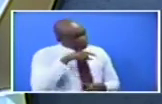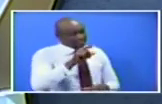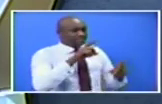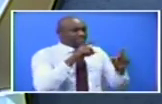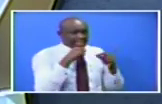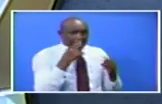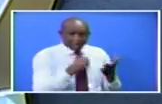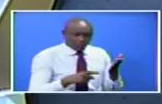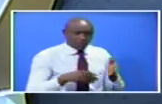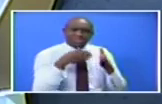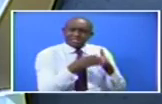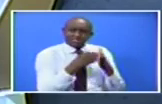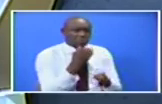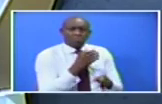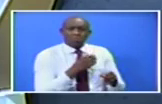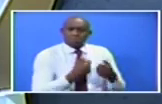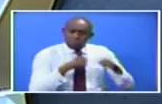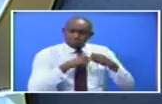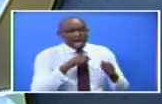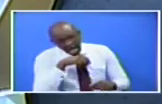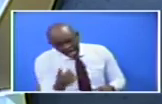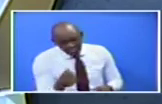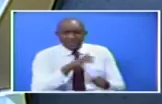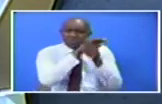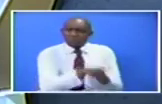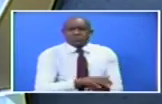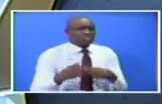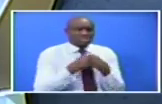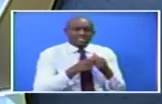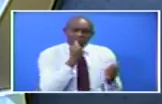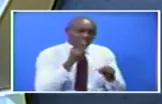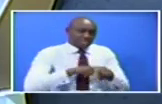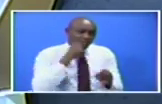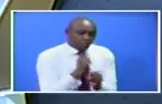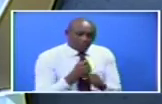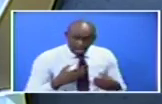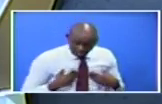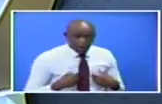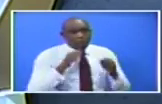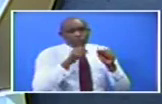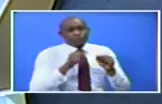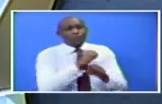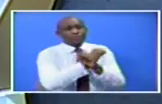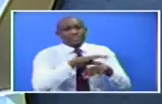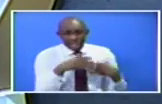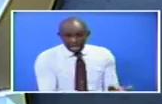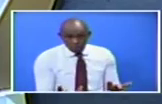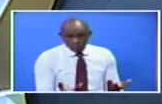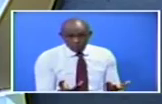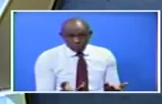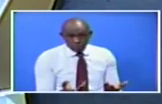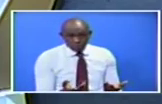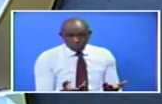sana dhulma za ngono. Ni dhulma zingine zipi ambazo mwanamke anazipitia akiwa kazini, na ni vipi ambavyo anaweza kujikinga dhidi ya dhulma kama